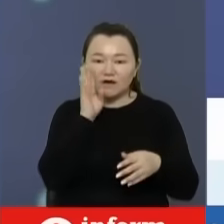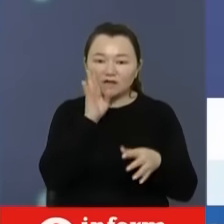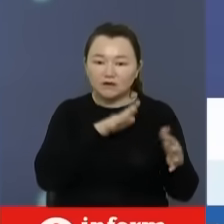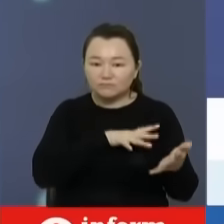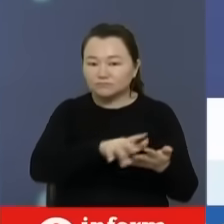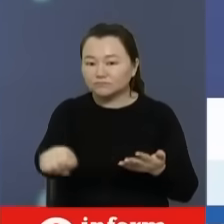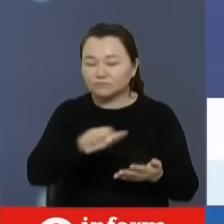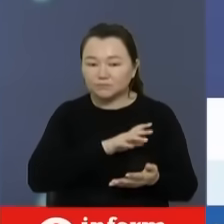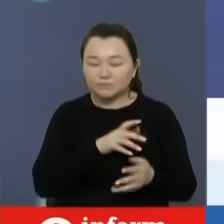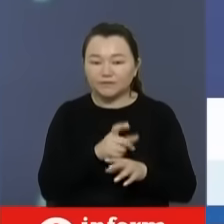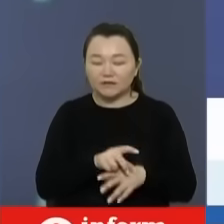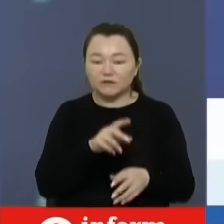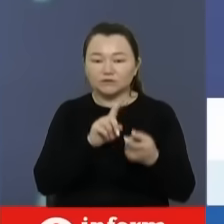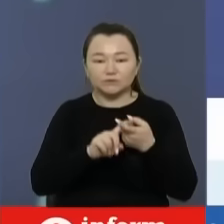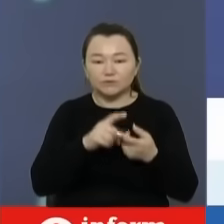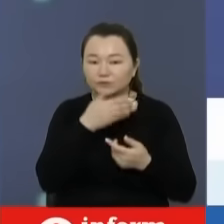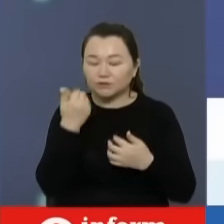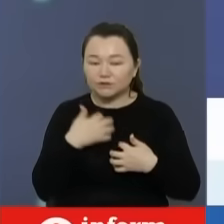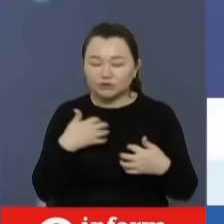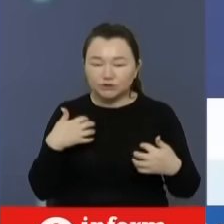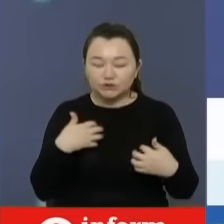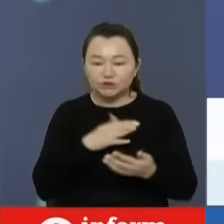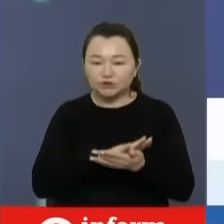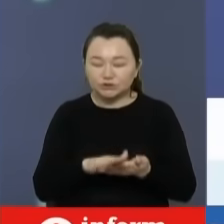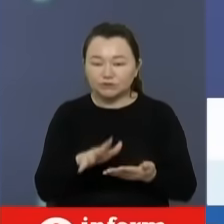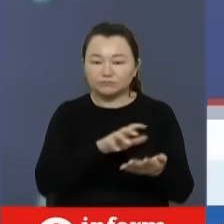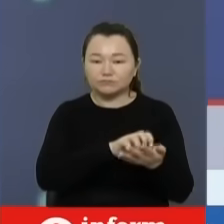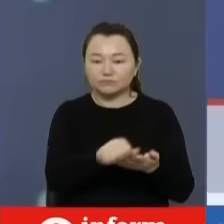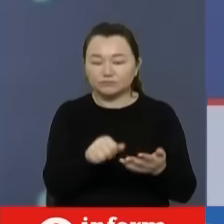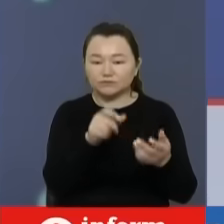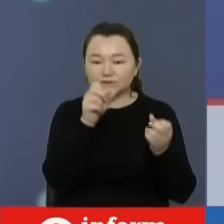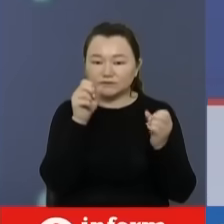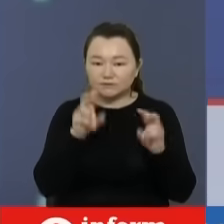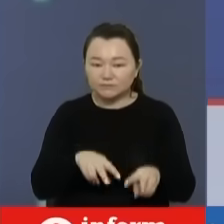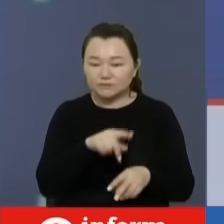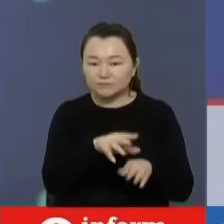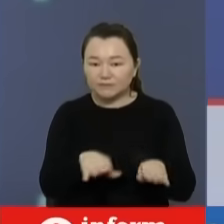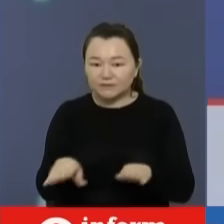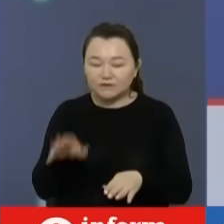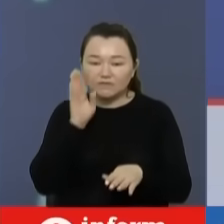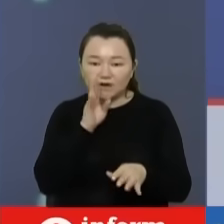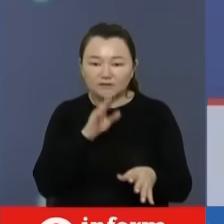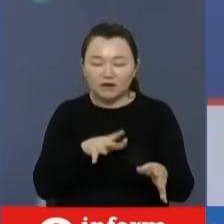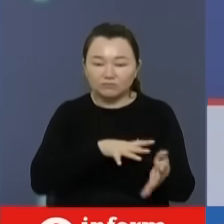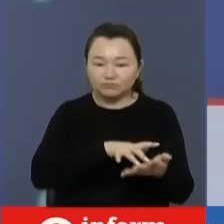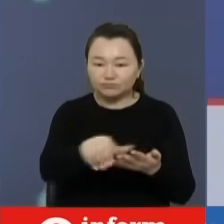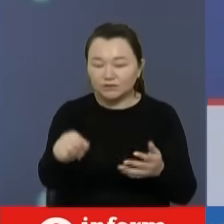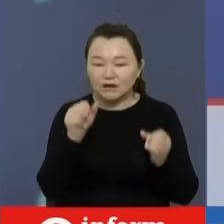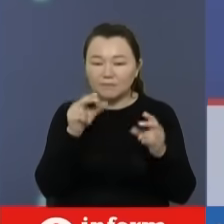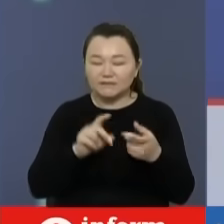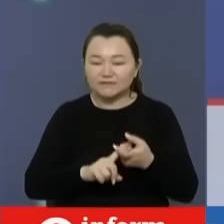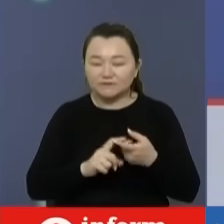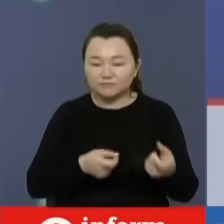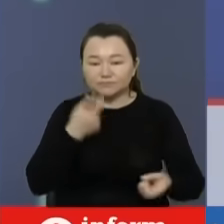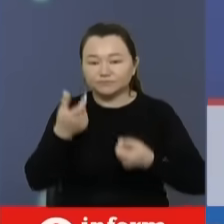Мал қорымдары жұқпалы емес аурулардан өлген жануарларды жоюға арналған нысандар. Яғни ол нысандар су астында қалса да аса қауіпті инфекциялардың